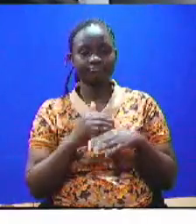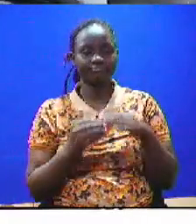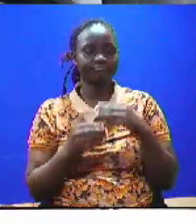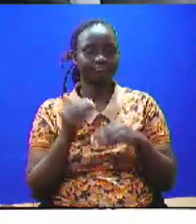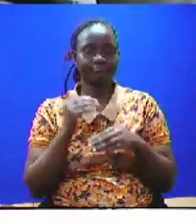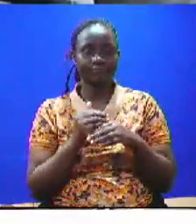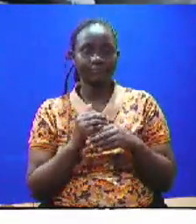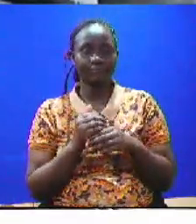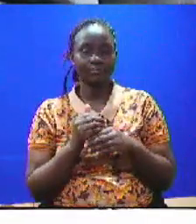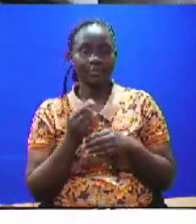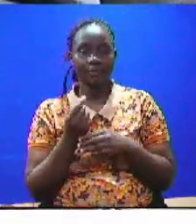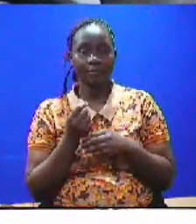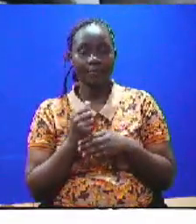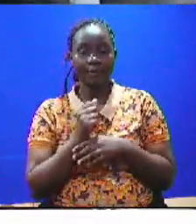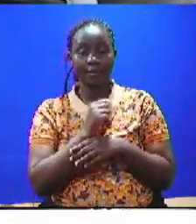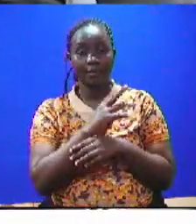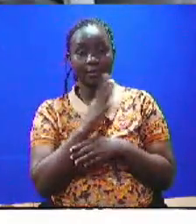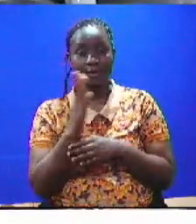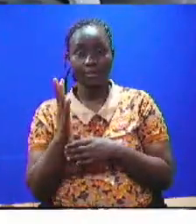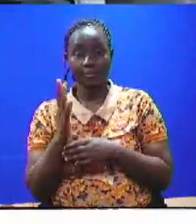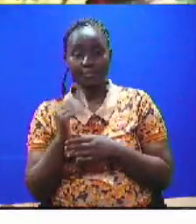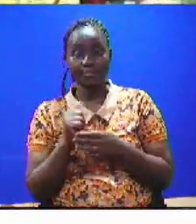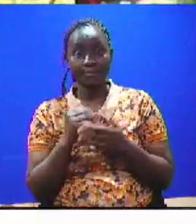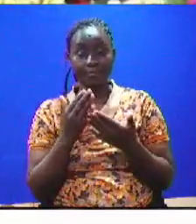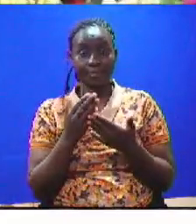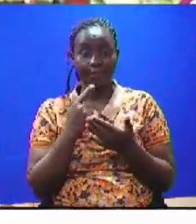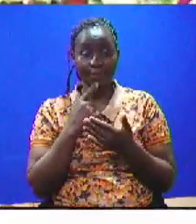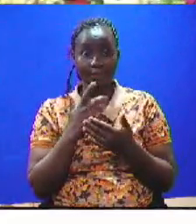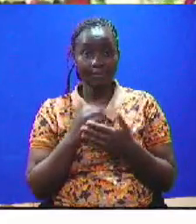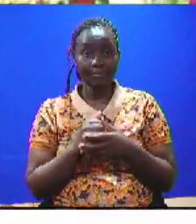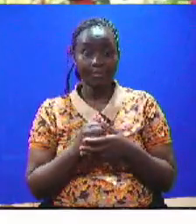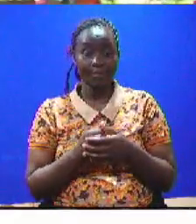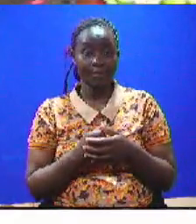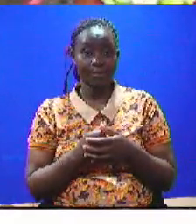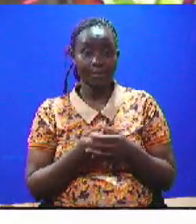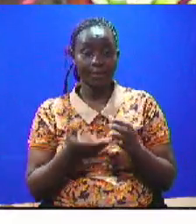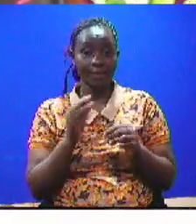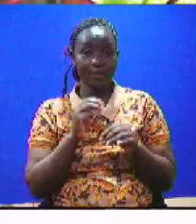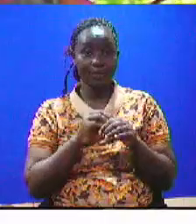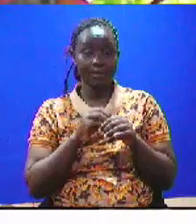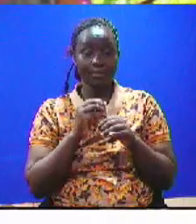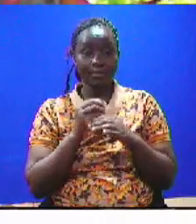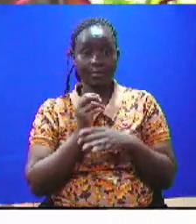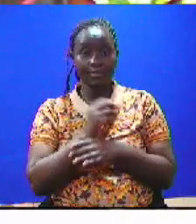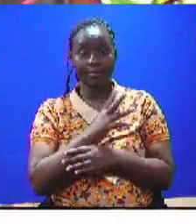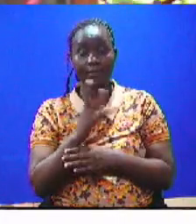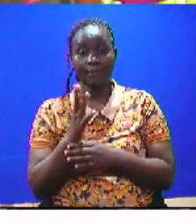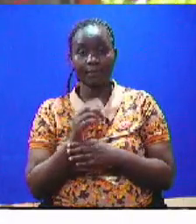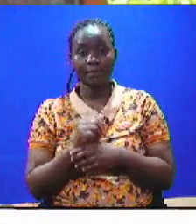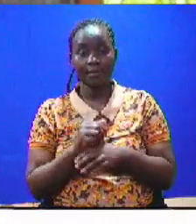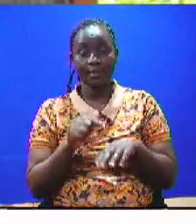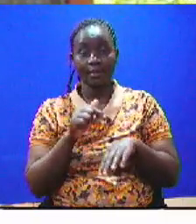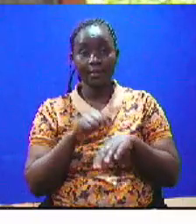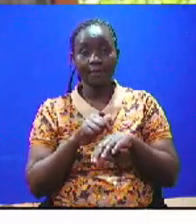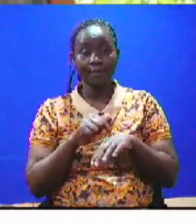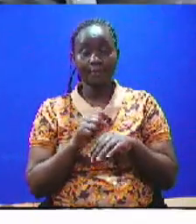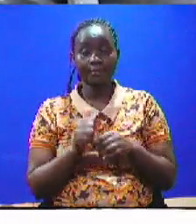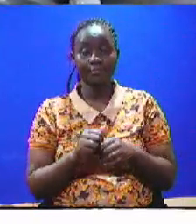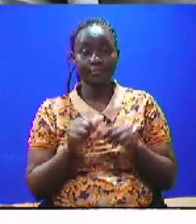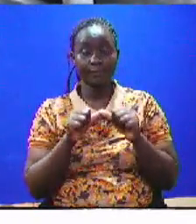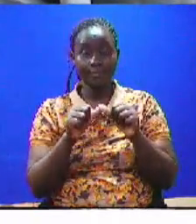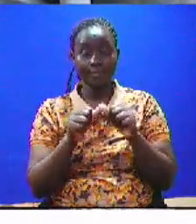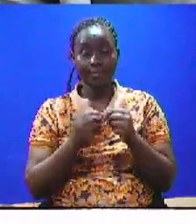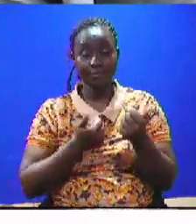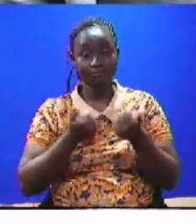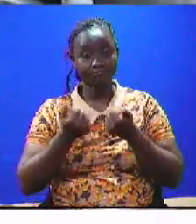kusaba sabe metenga kiyo nainje nka bata minje ninko ba mentando moteno nyatinjo pota potenga kiyo tindare ko gendi pikipiki